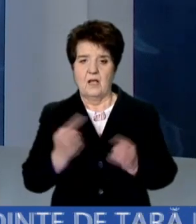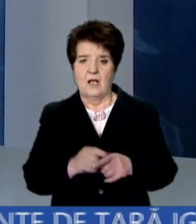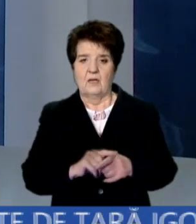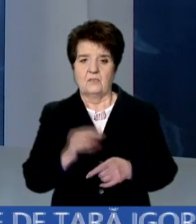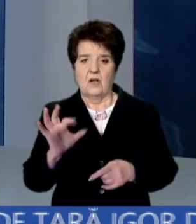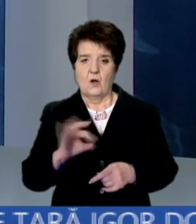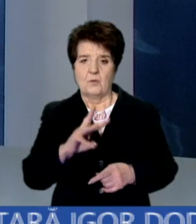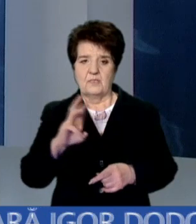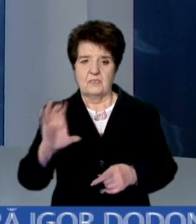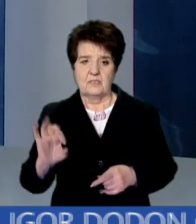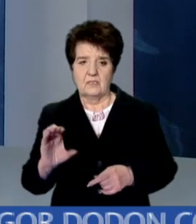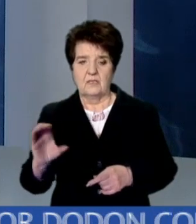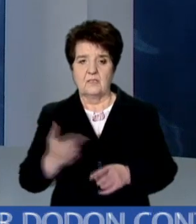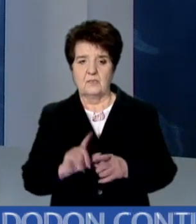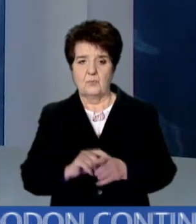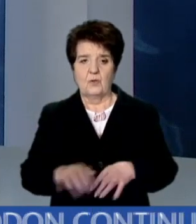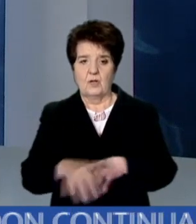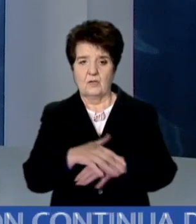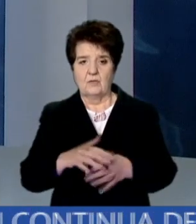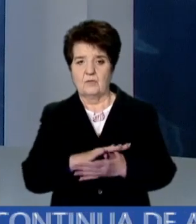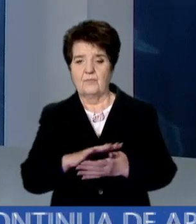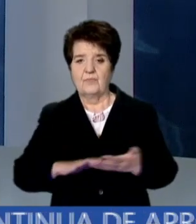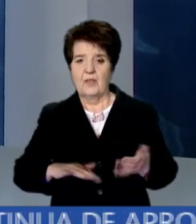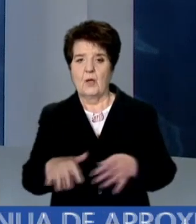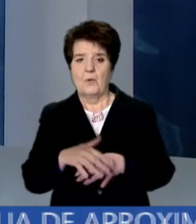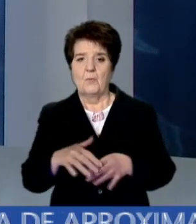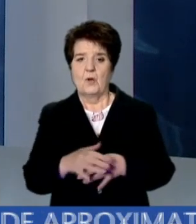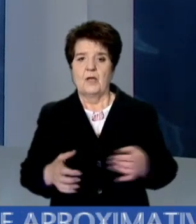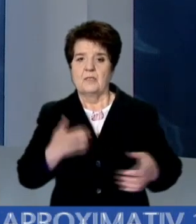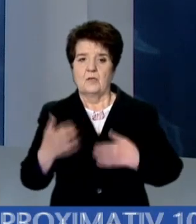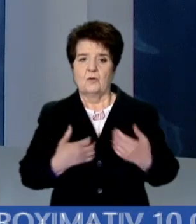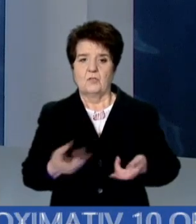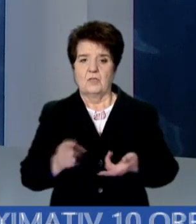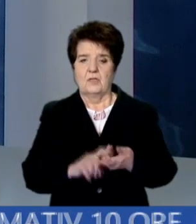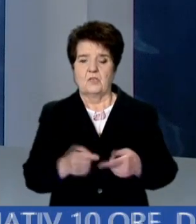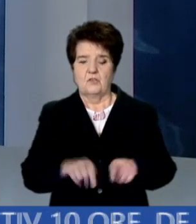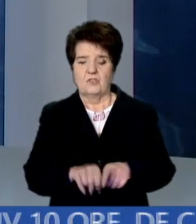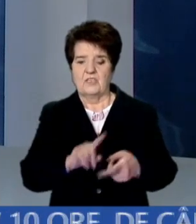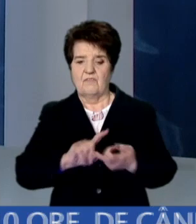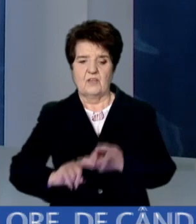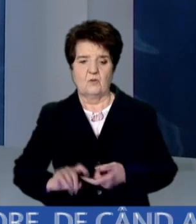OMS susțin în continuare că populația nu are de ce să-și facă griji în legătură cu acest virus.